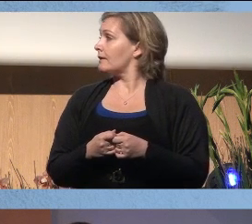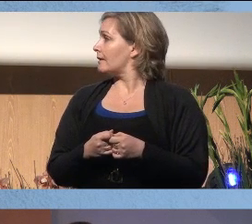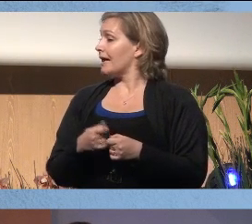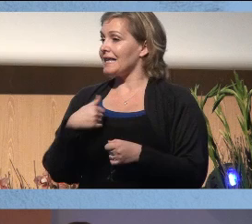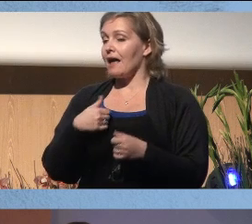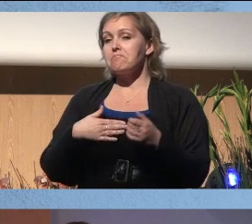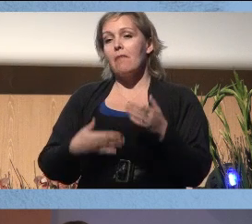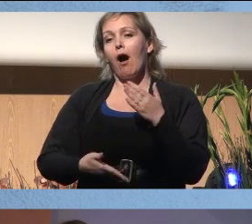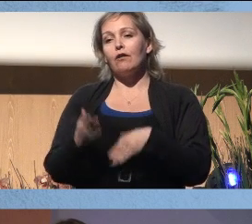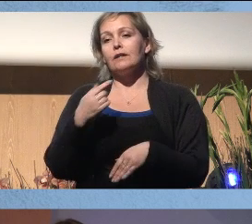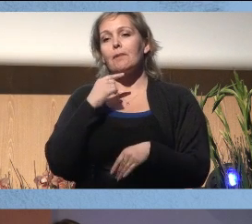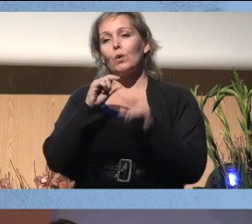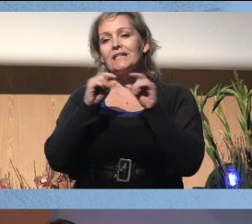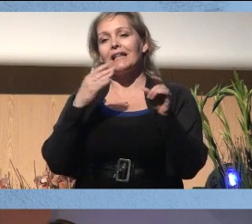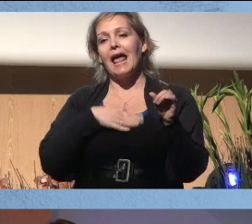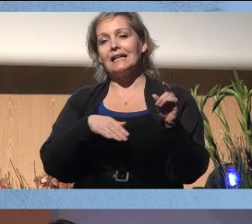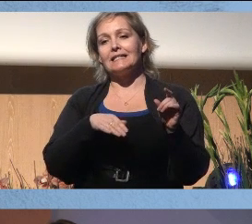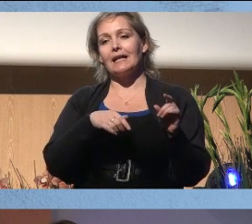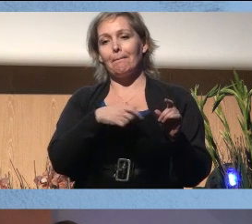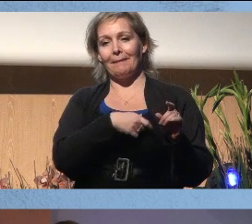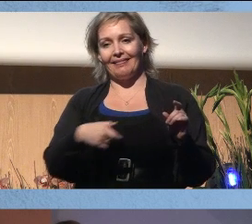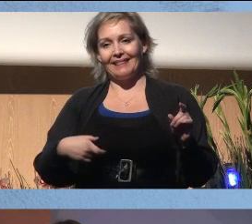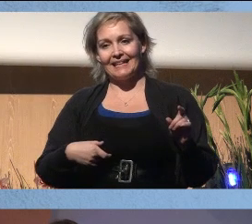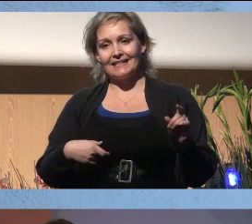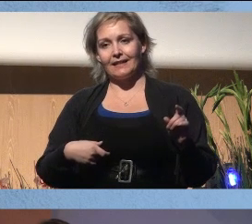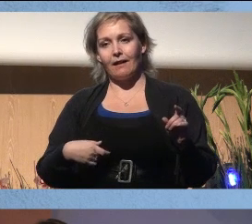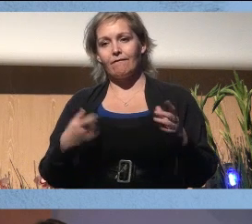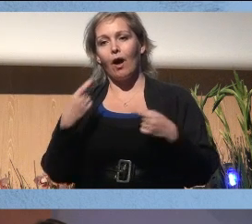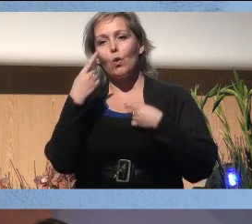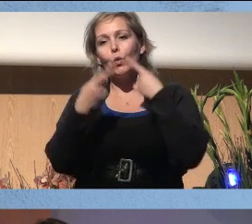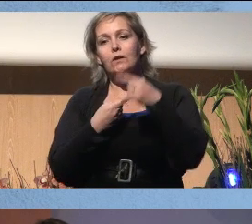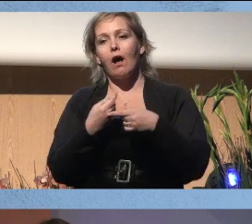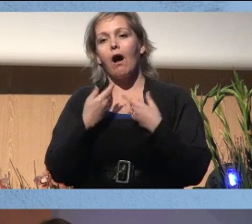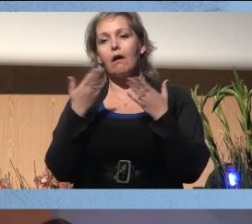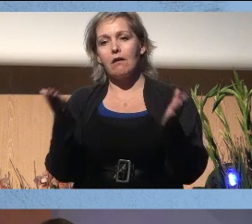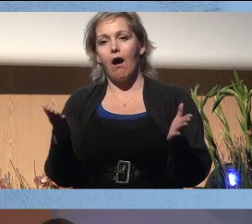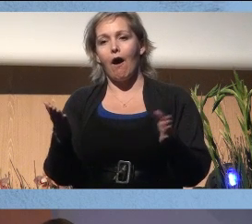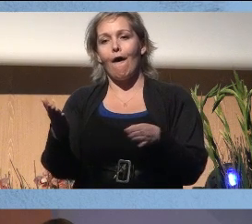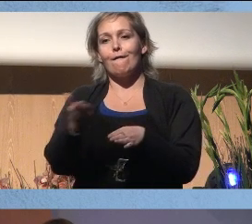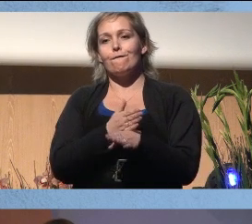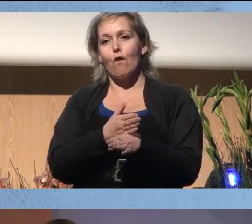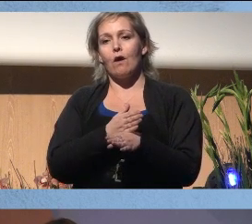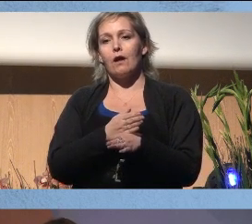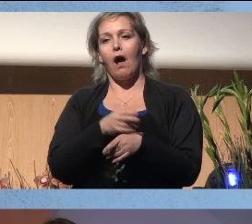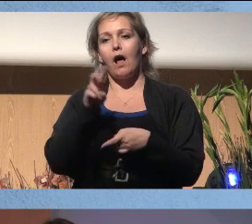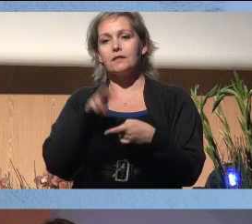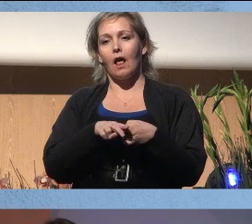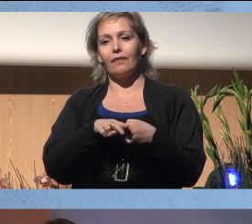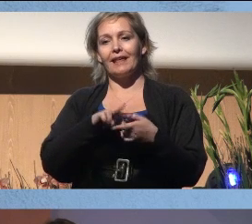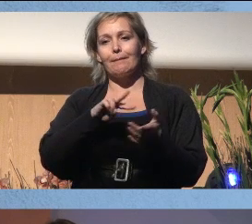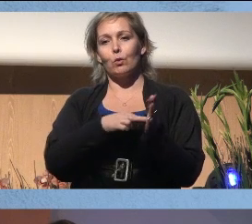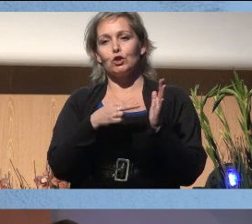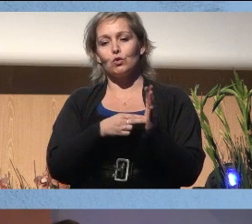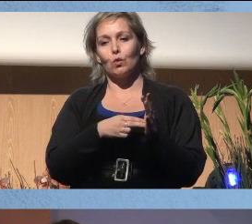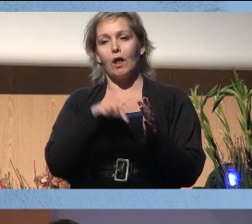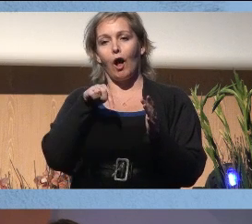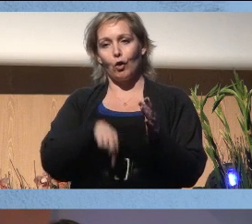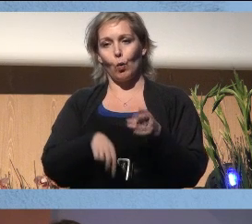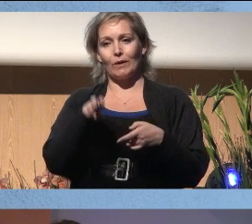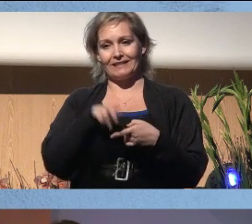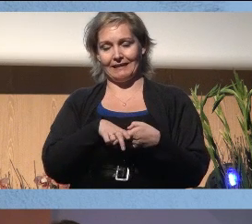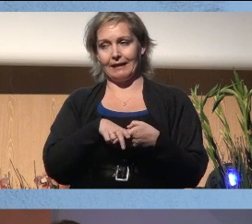Jeg vil avslutte med å sitere helseministeren fra en uttalelse han ga før han satt i den posisjon han sitter i